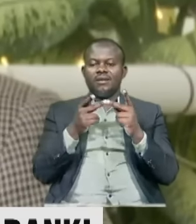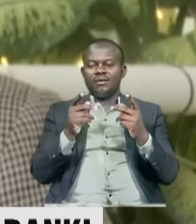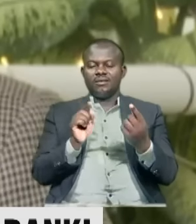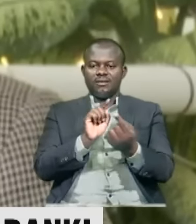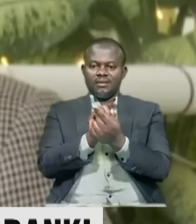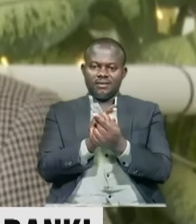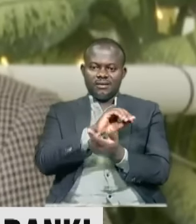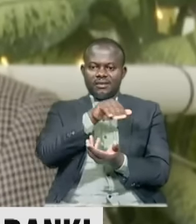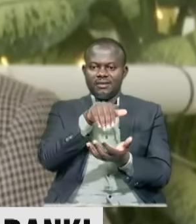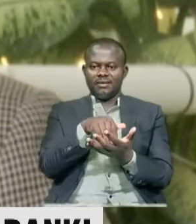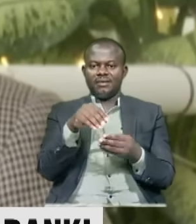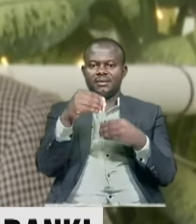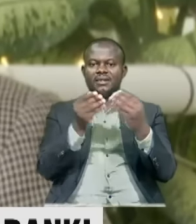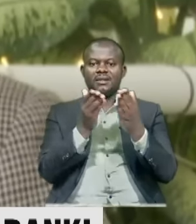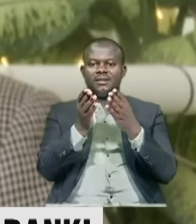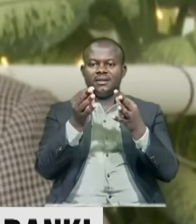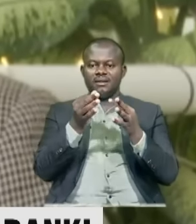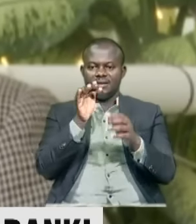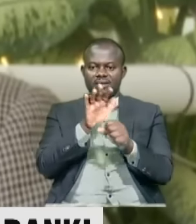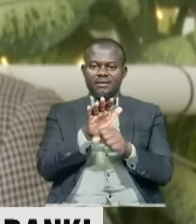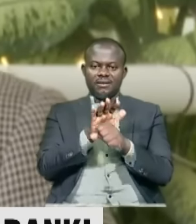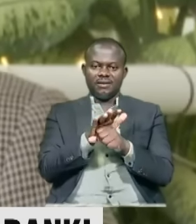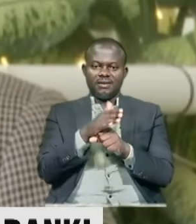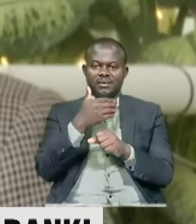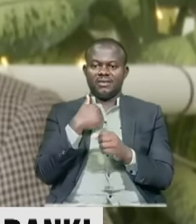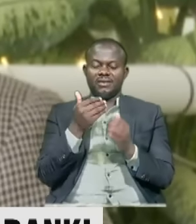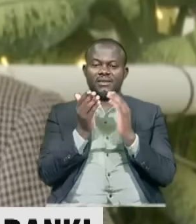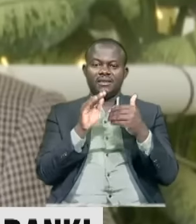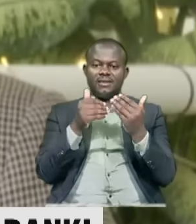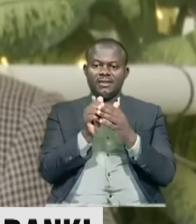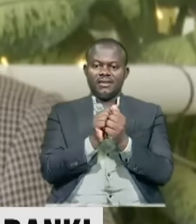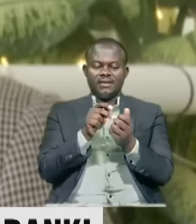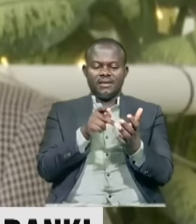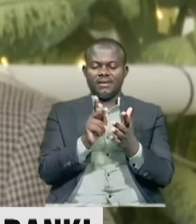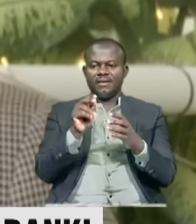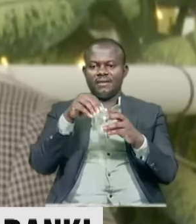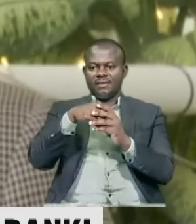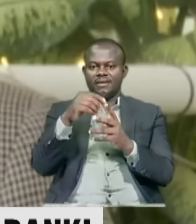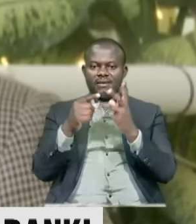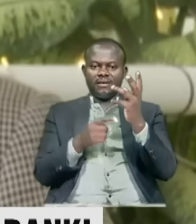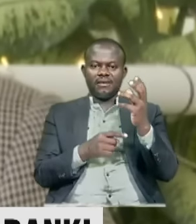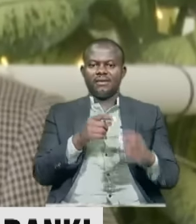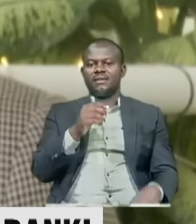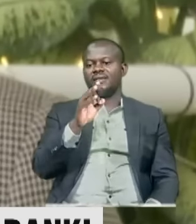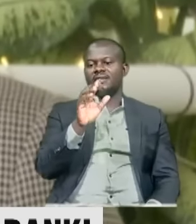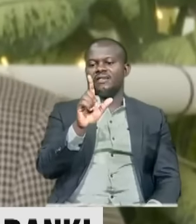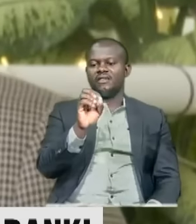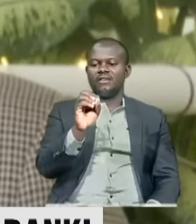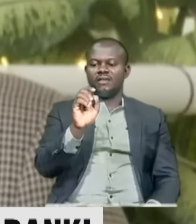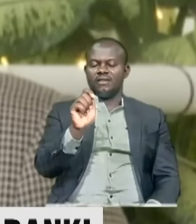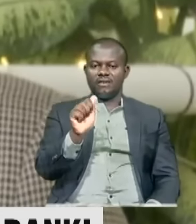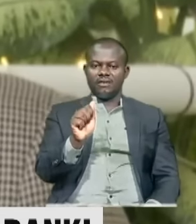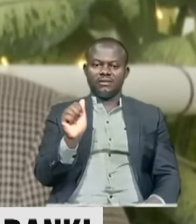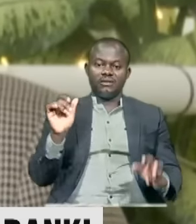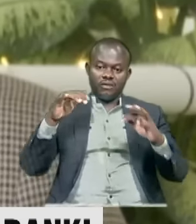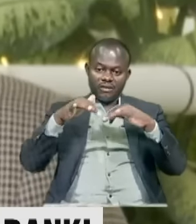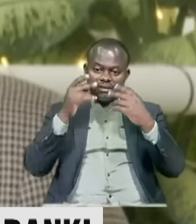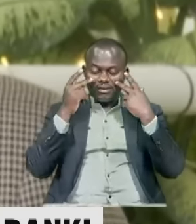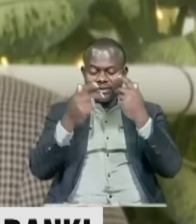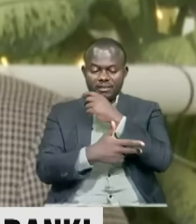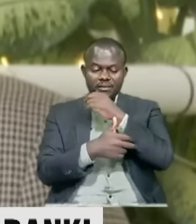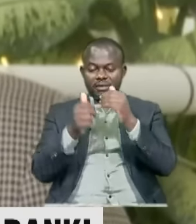byose bitanga serivisi z'imari cyane cyane bifite serivisi zo kwishyurana mu byo twita fraud forum tukareba ubwo